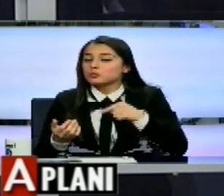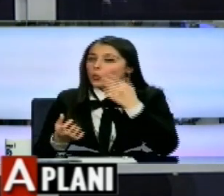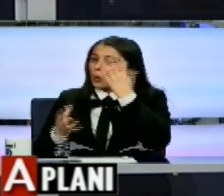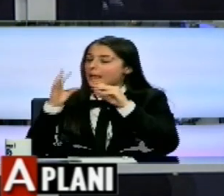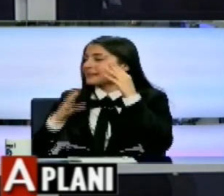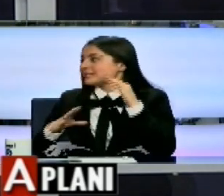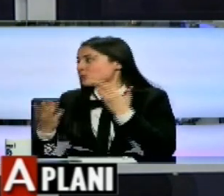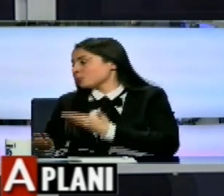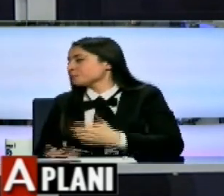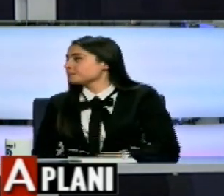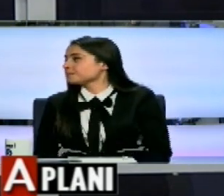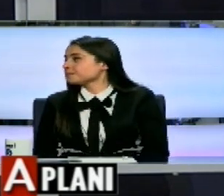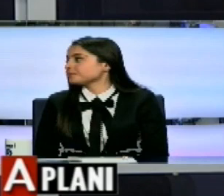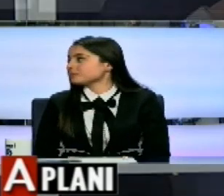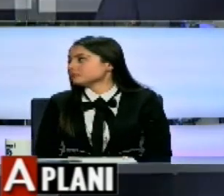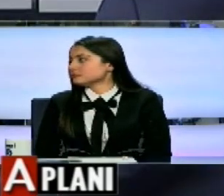miyiz?